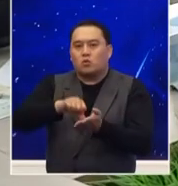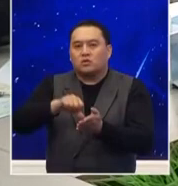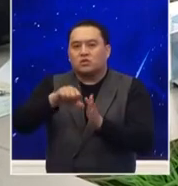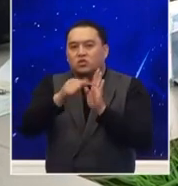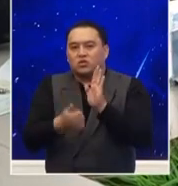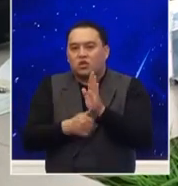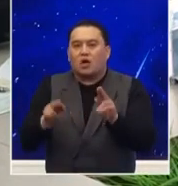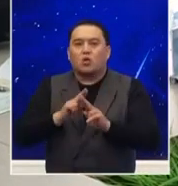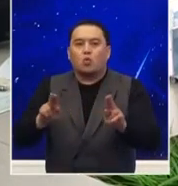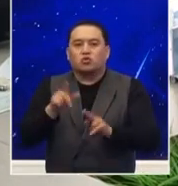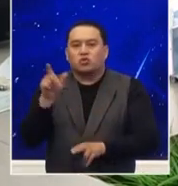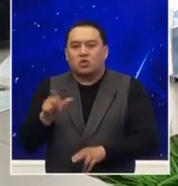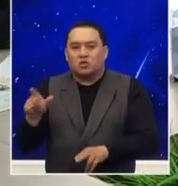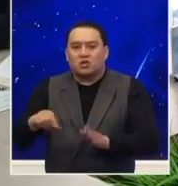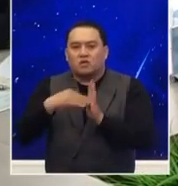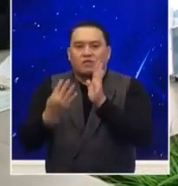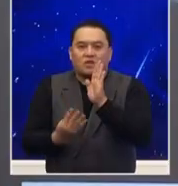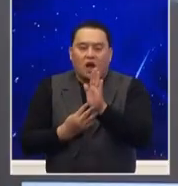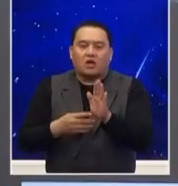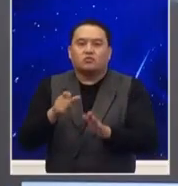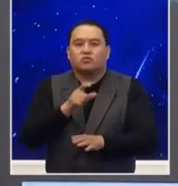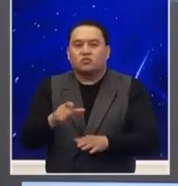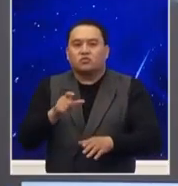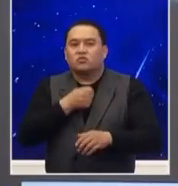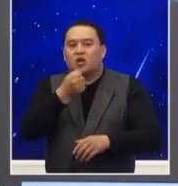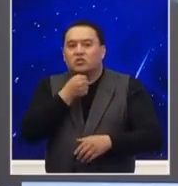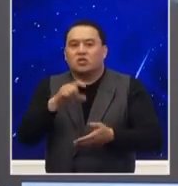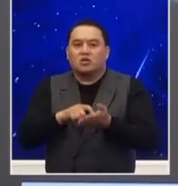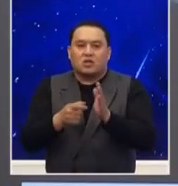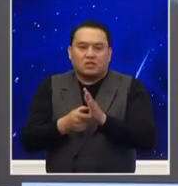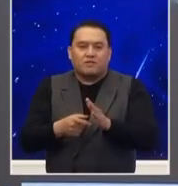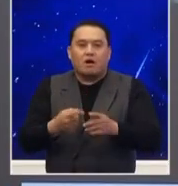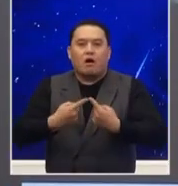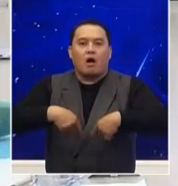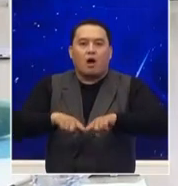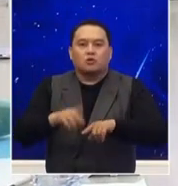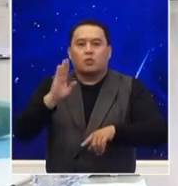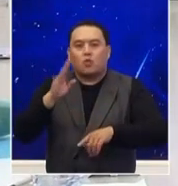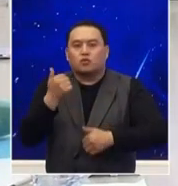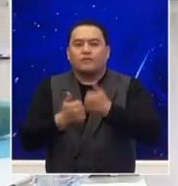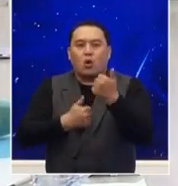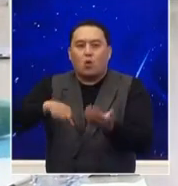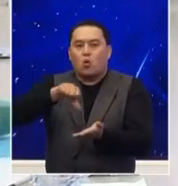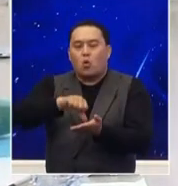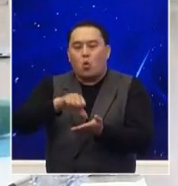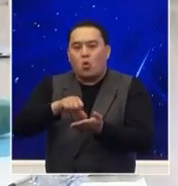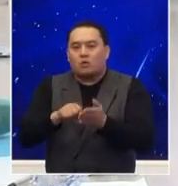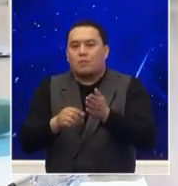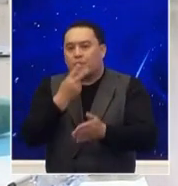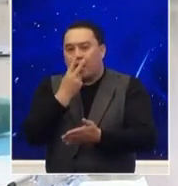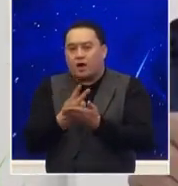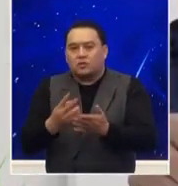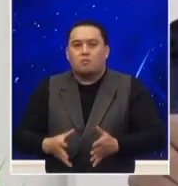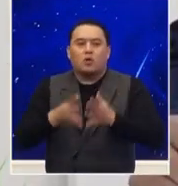участие 16 педагогов и 19 учащихся старших классов. По словам организаторов, будущие конкурсанты изначально проявили